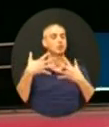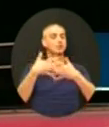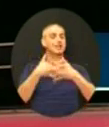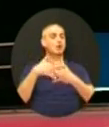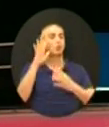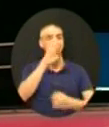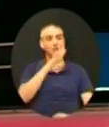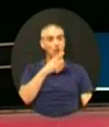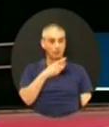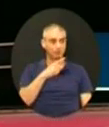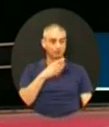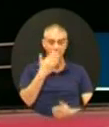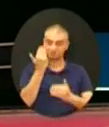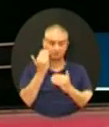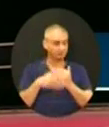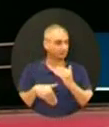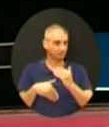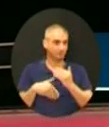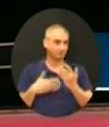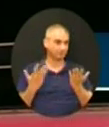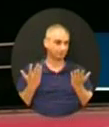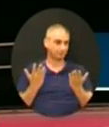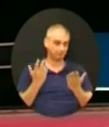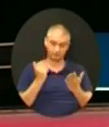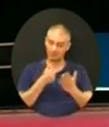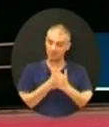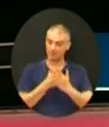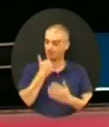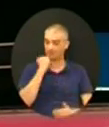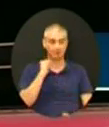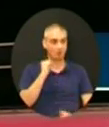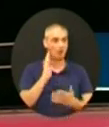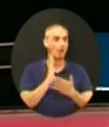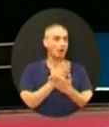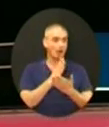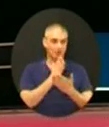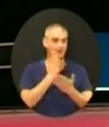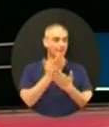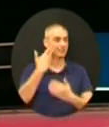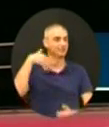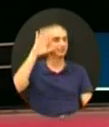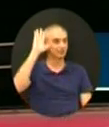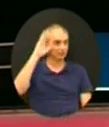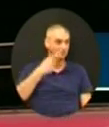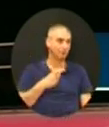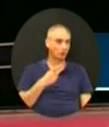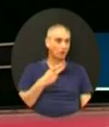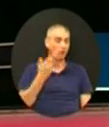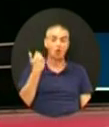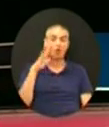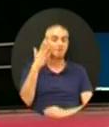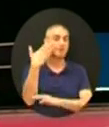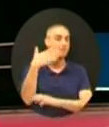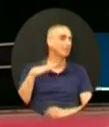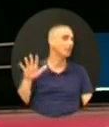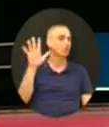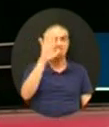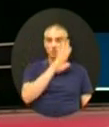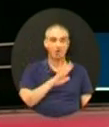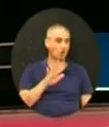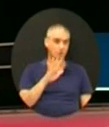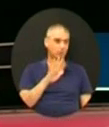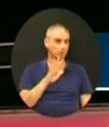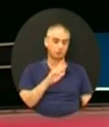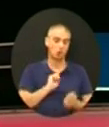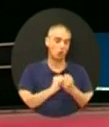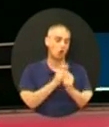האירופי, אז בסופו של דבר נכון לאתמול לאותה החלטה שהצביעו עליה, רוב המדינות בעצם